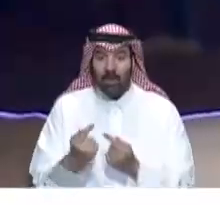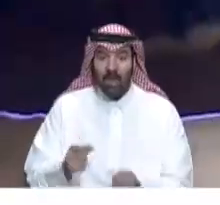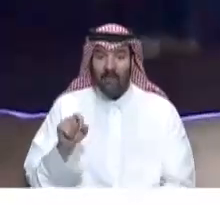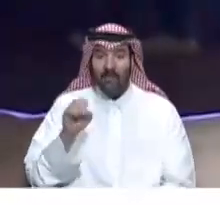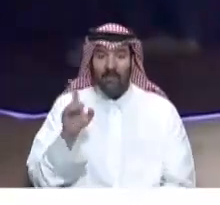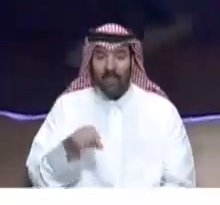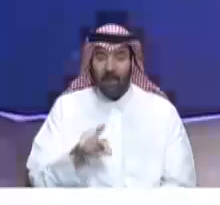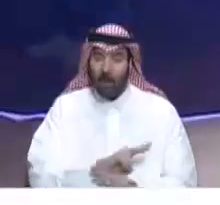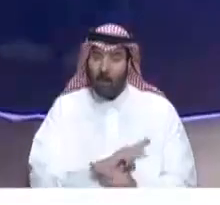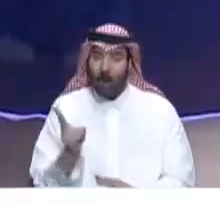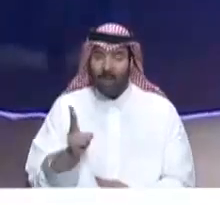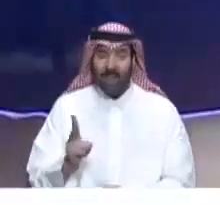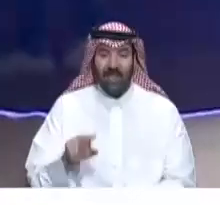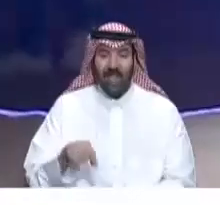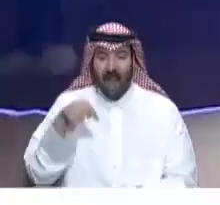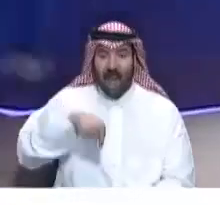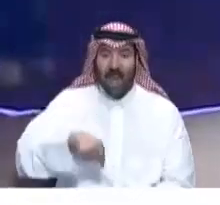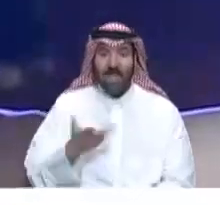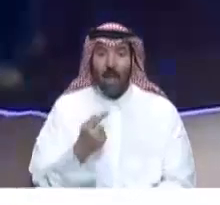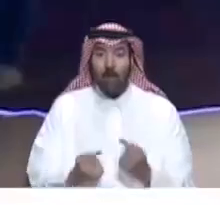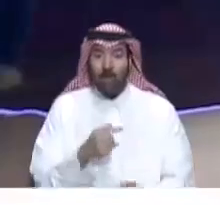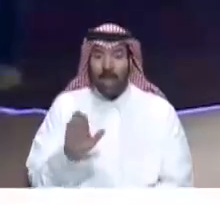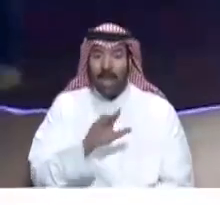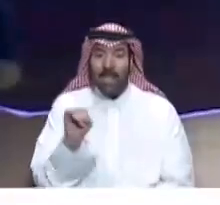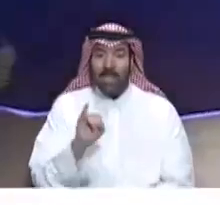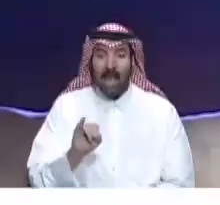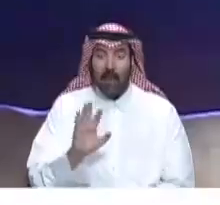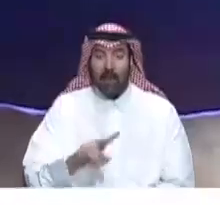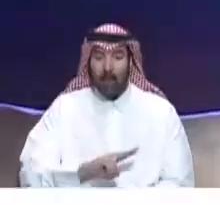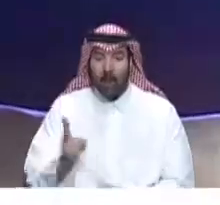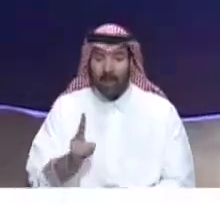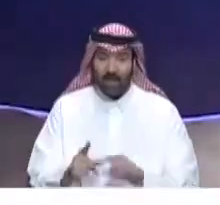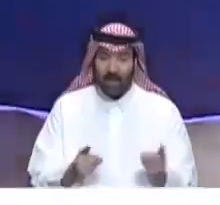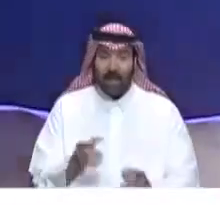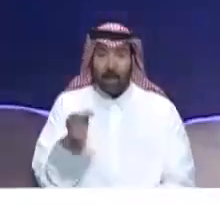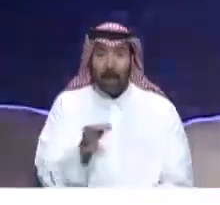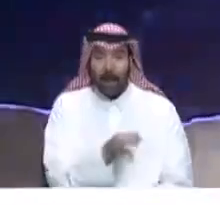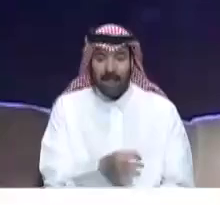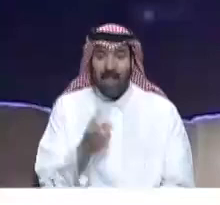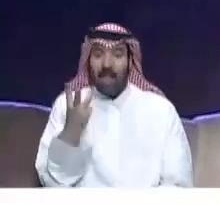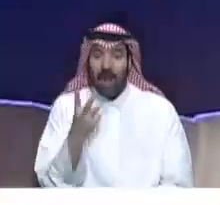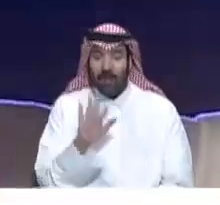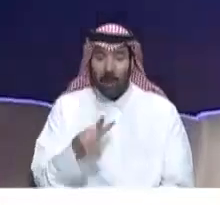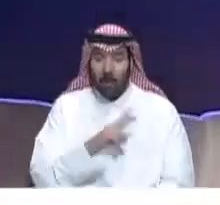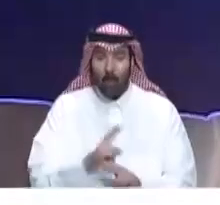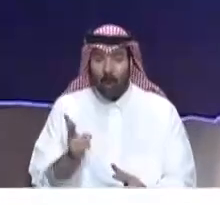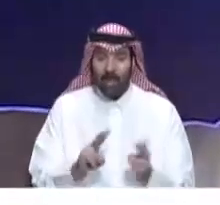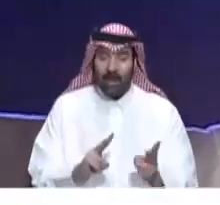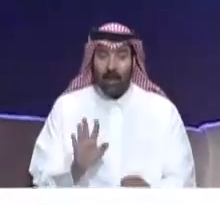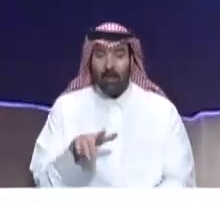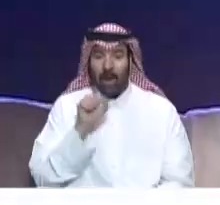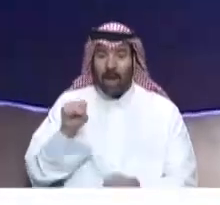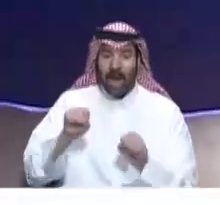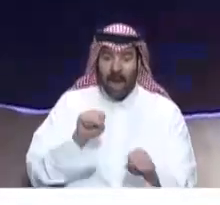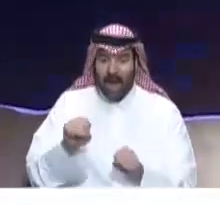ثيم معين يحاكي هذا المنتزه بطبيعة المنتزه وطبيعة يعني المكان. هناك يعني عروض